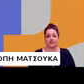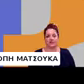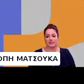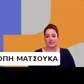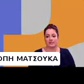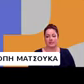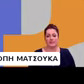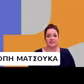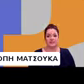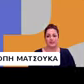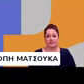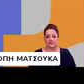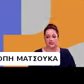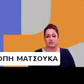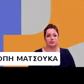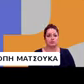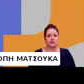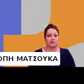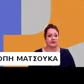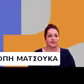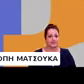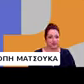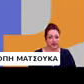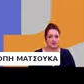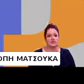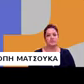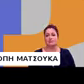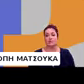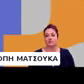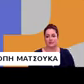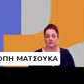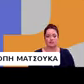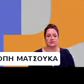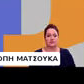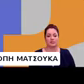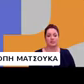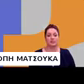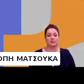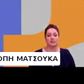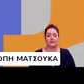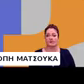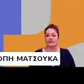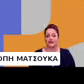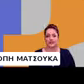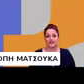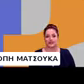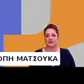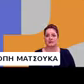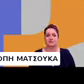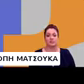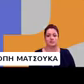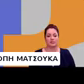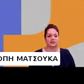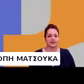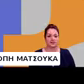Ενδεικτικά θα μάθουμε τι σημαίνει τζίρος, τι είναι η ασφάλιση, που ασφαλιζόμαστε κλπ. Τι είναι οι